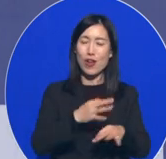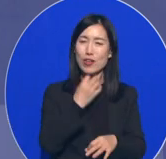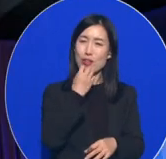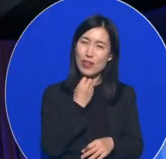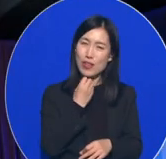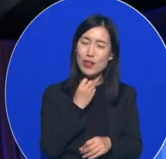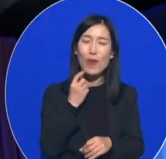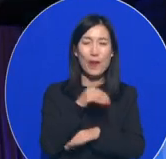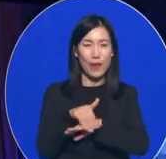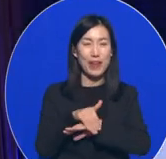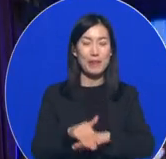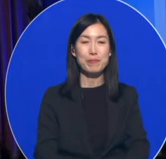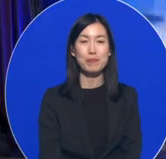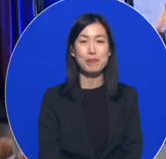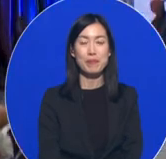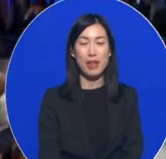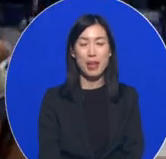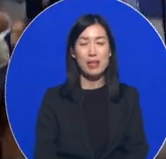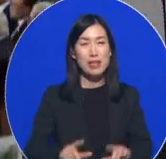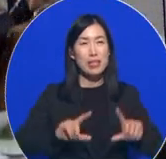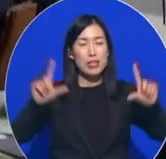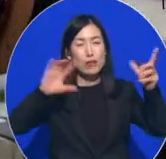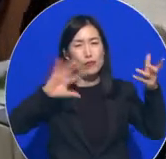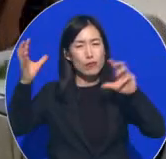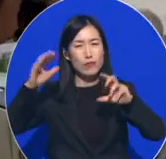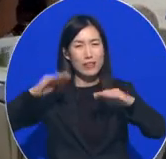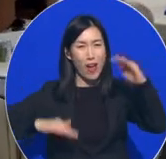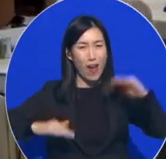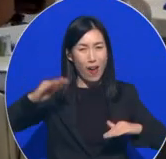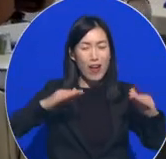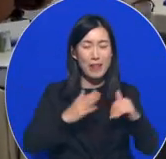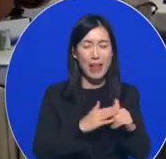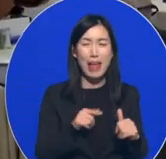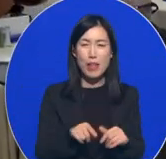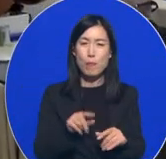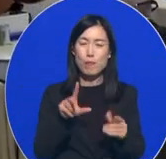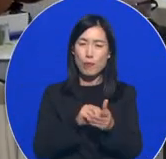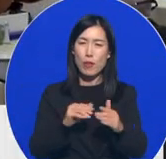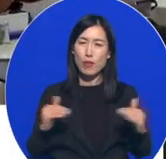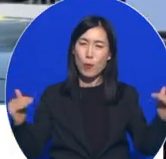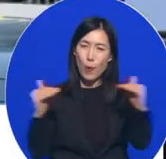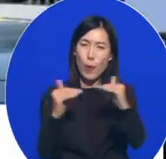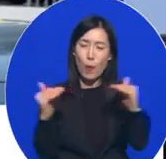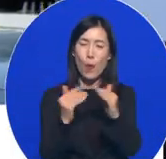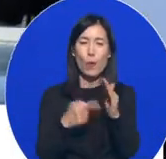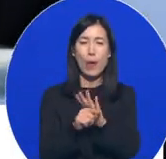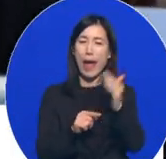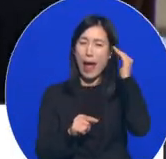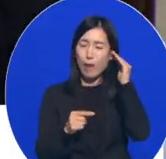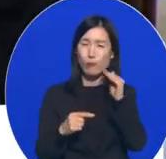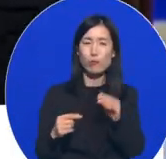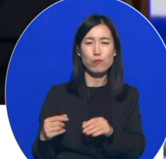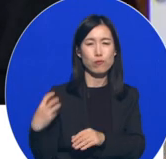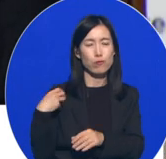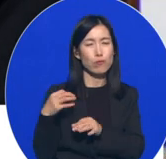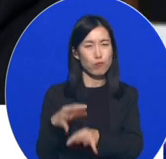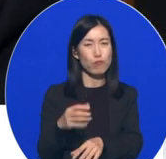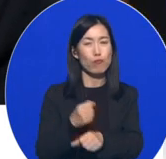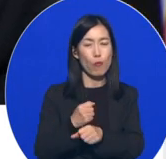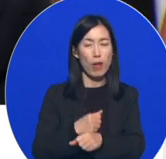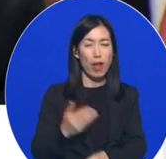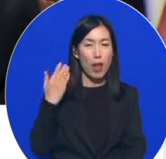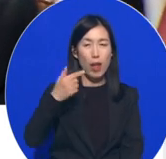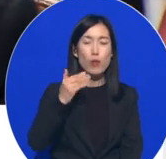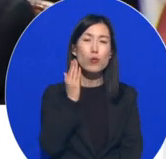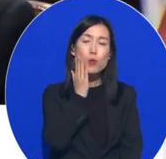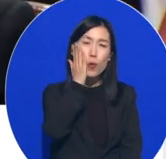기대합니다 윤 대통령은 기후 격차 해소에도 우리나라가 기여하겠다고 약속했습니다 윤 대통령은 앞서 녹색 기후